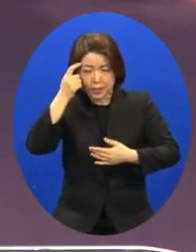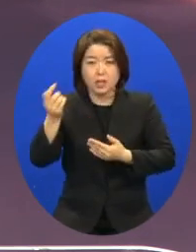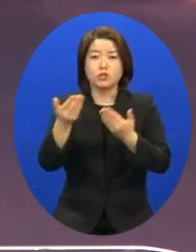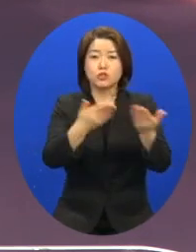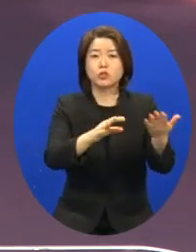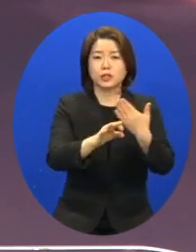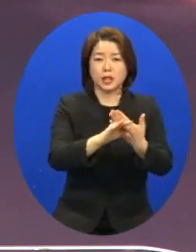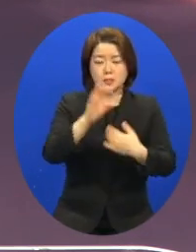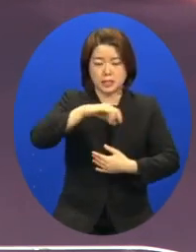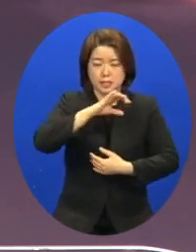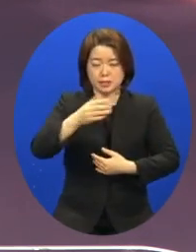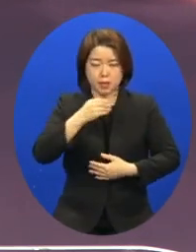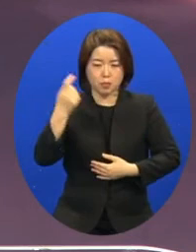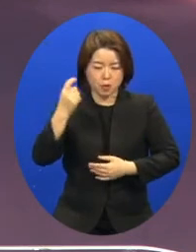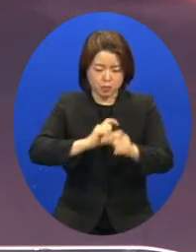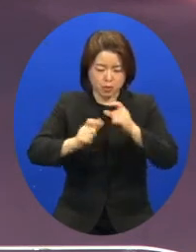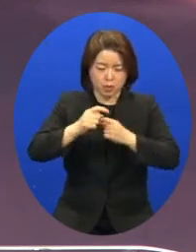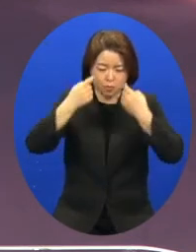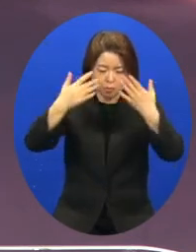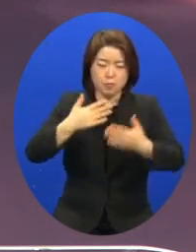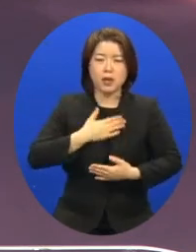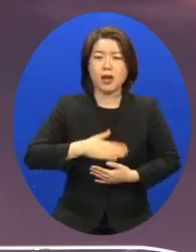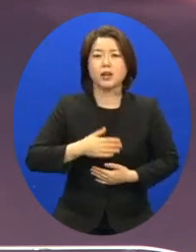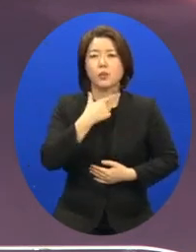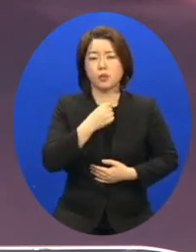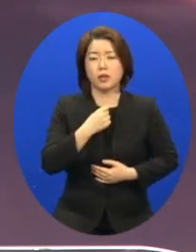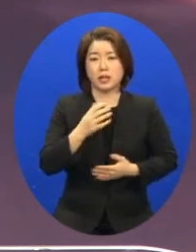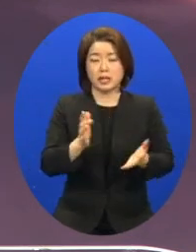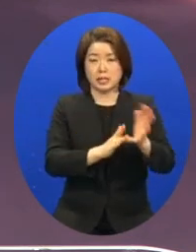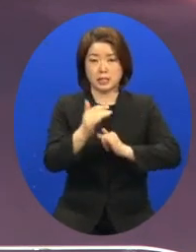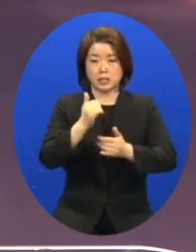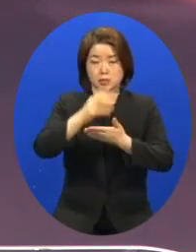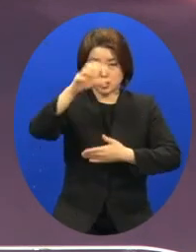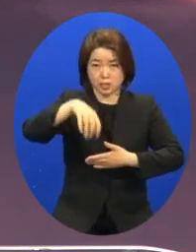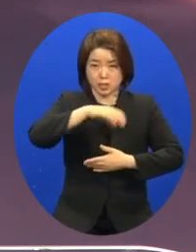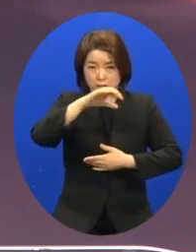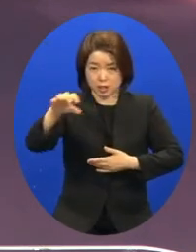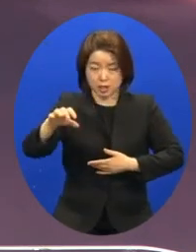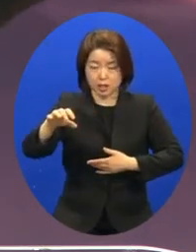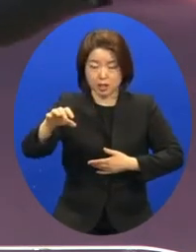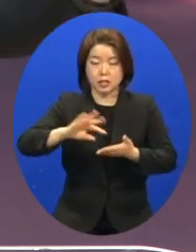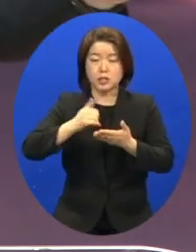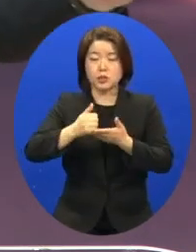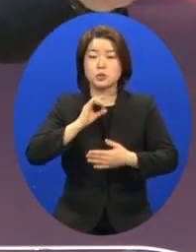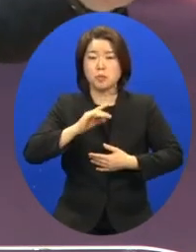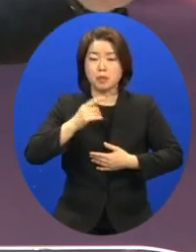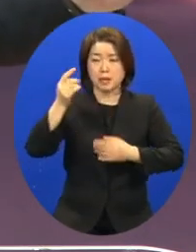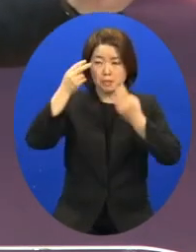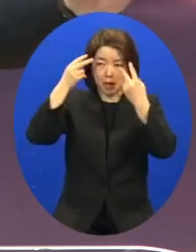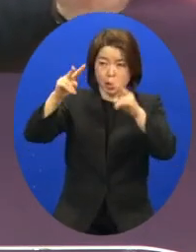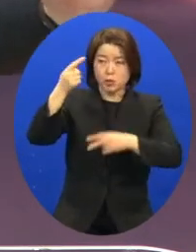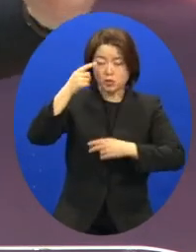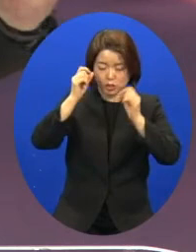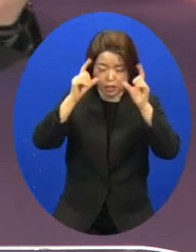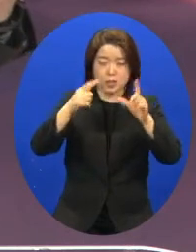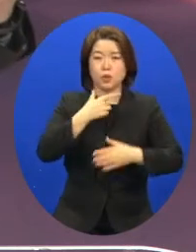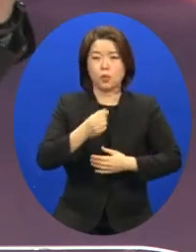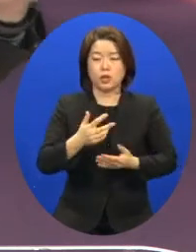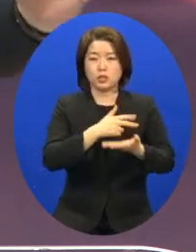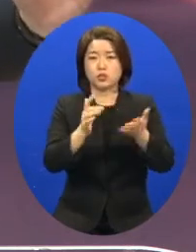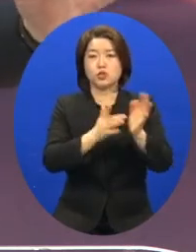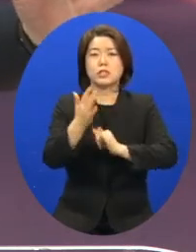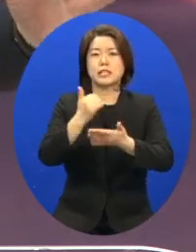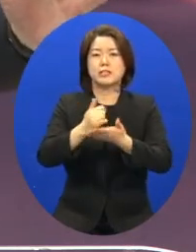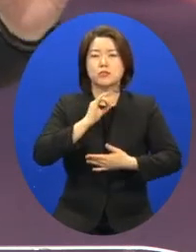복음을 분명히 더 알기 원합니다. 십자가의 예수 그리스도만 바라보는 눈이 뜨이기를 원합니다. 주